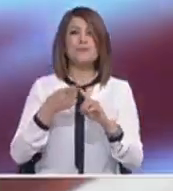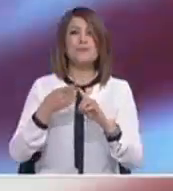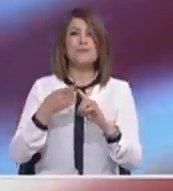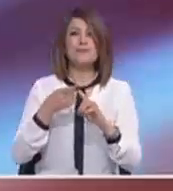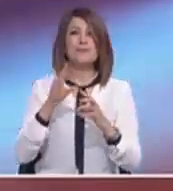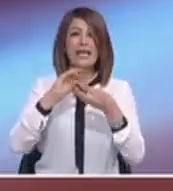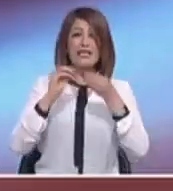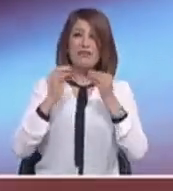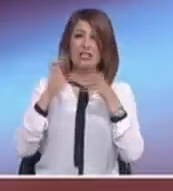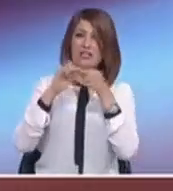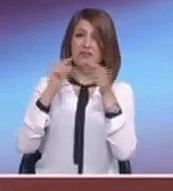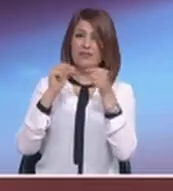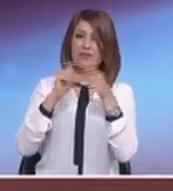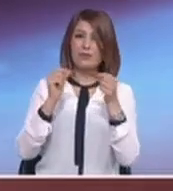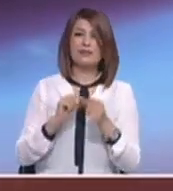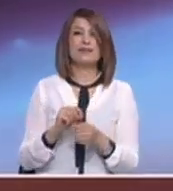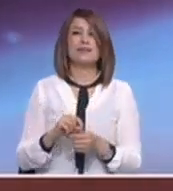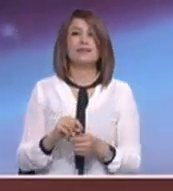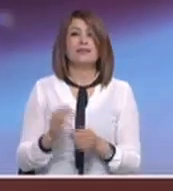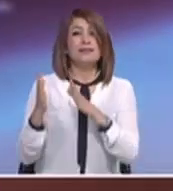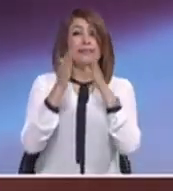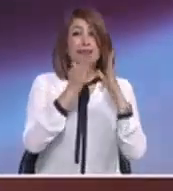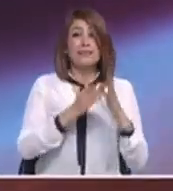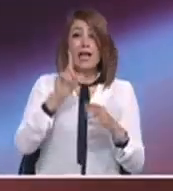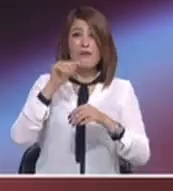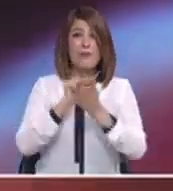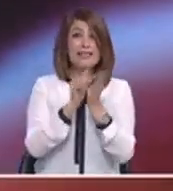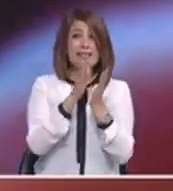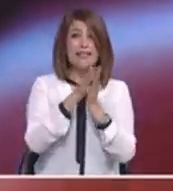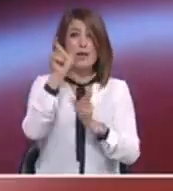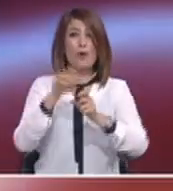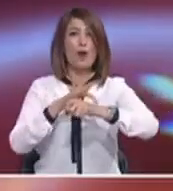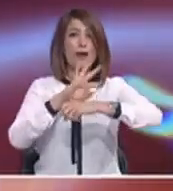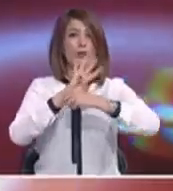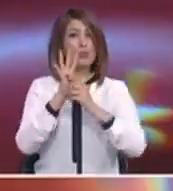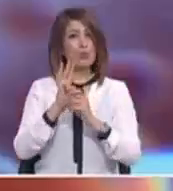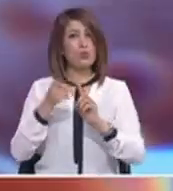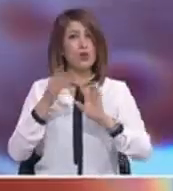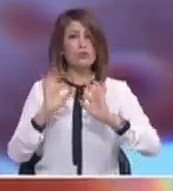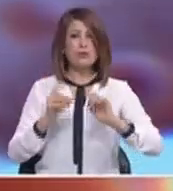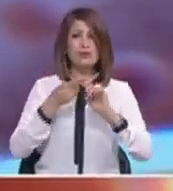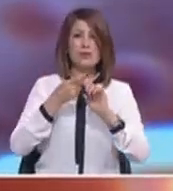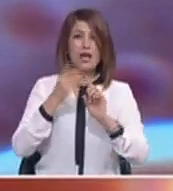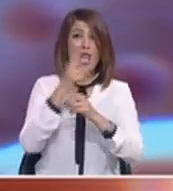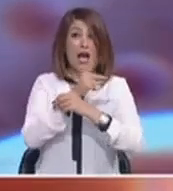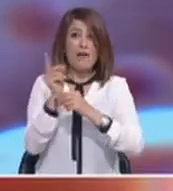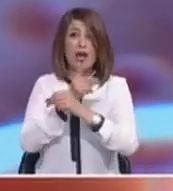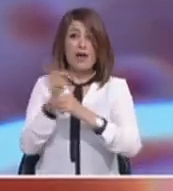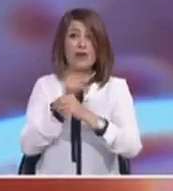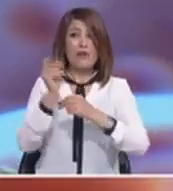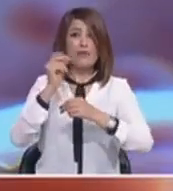اللي هي موجوده كان عندها عالميه كل كانت ما يكونش عنها بعض الاعراض او خطوره على الحمله